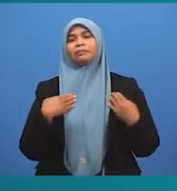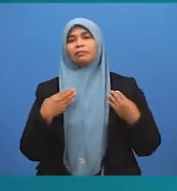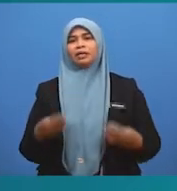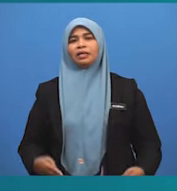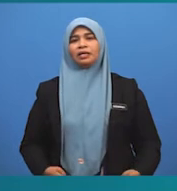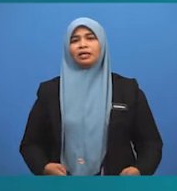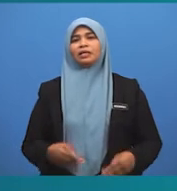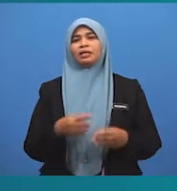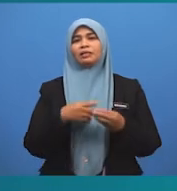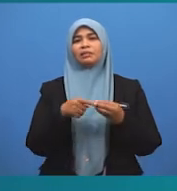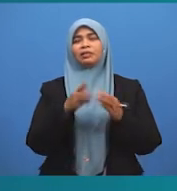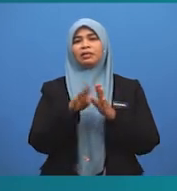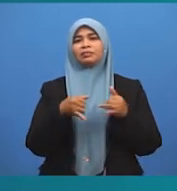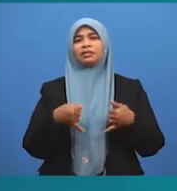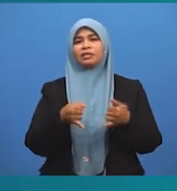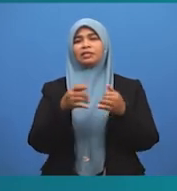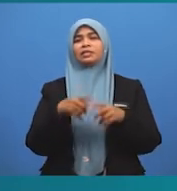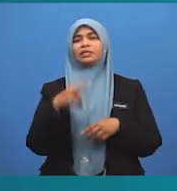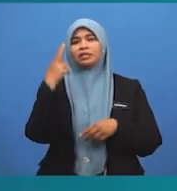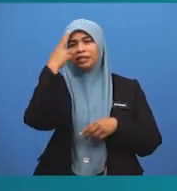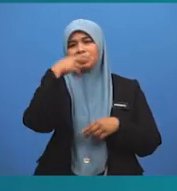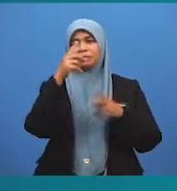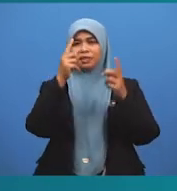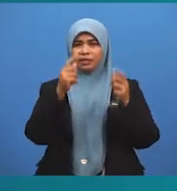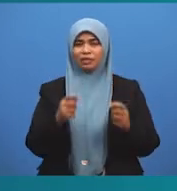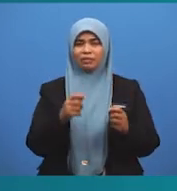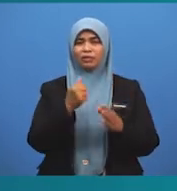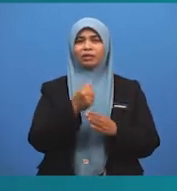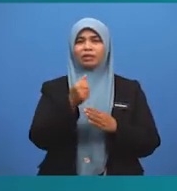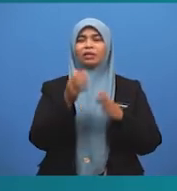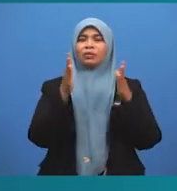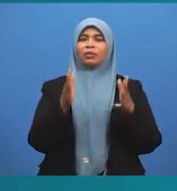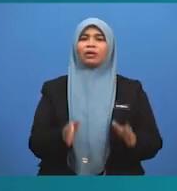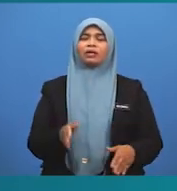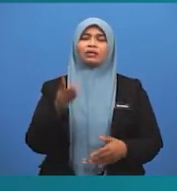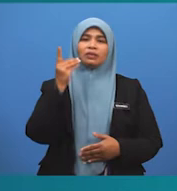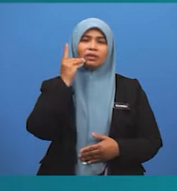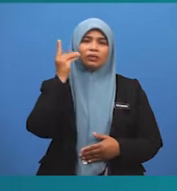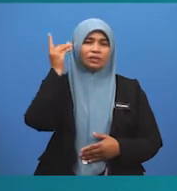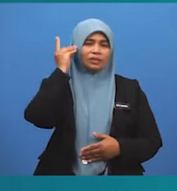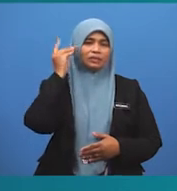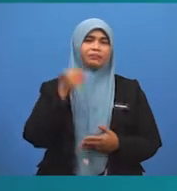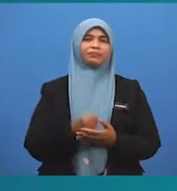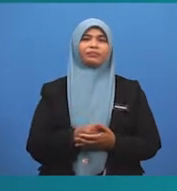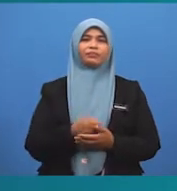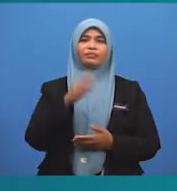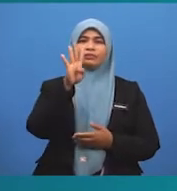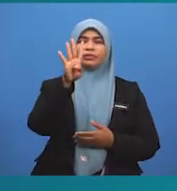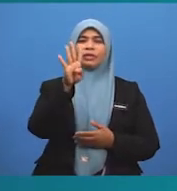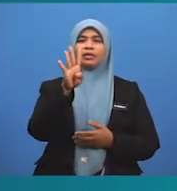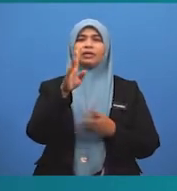apabila berjalan di hadapan tetamu atau orang dewasa.